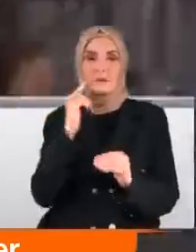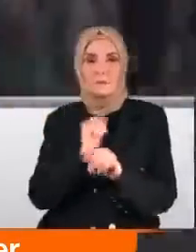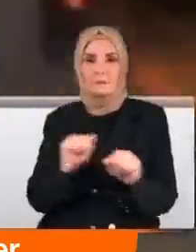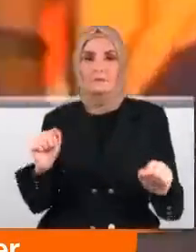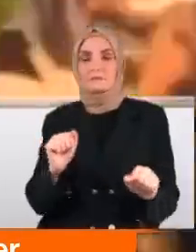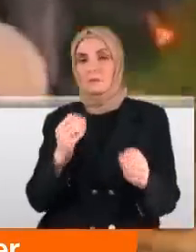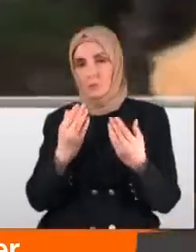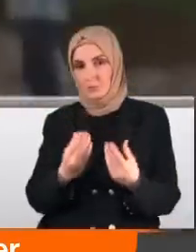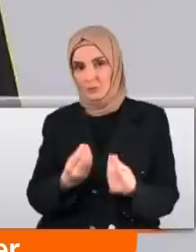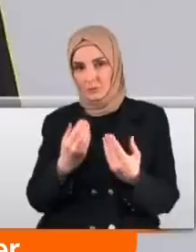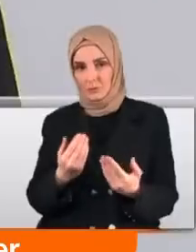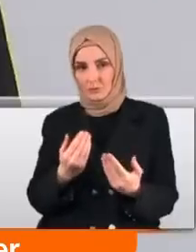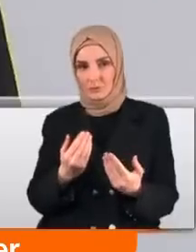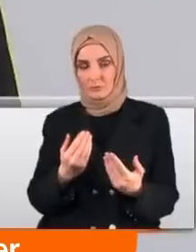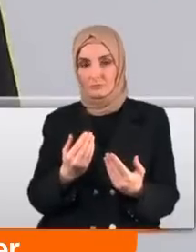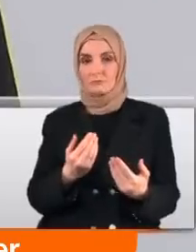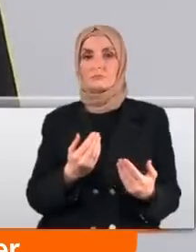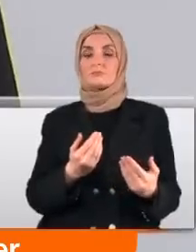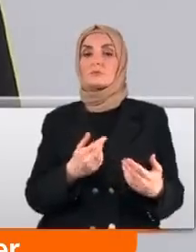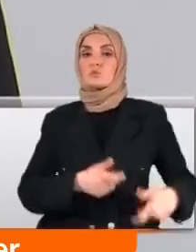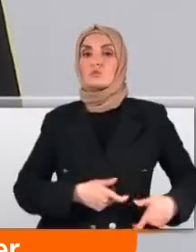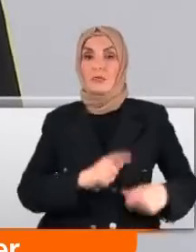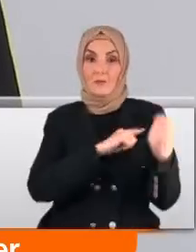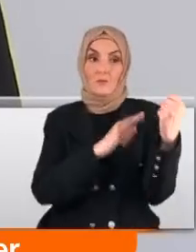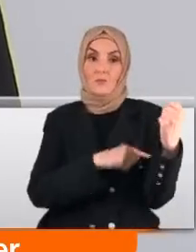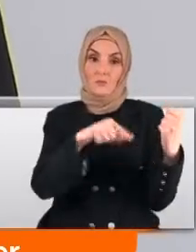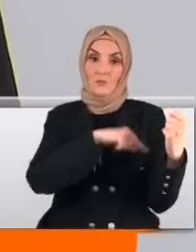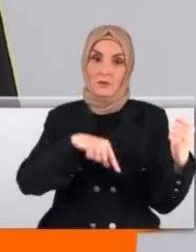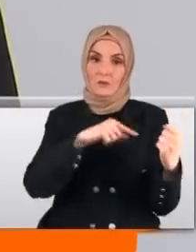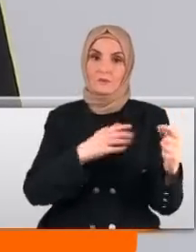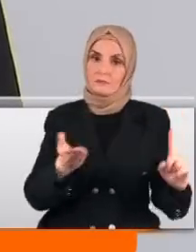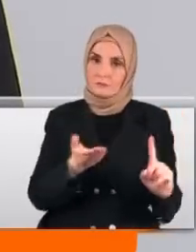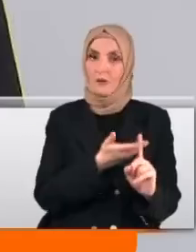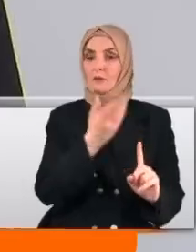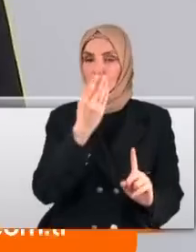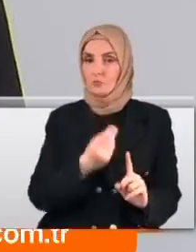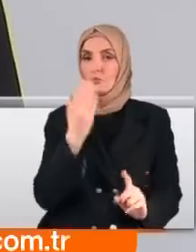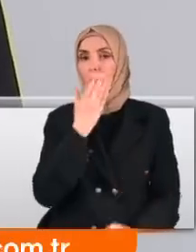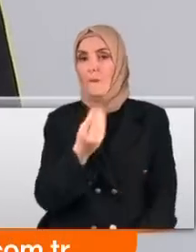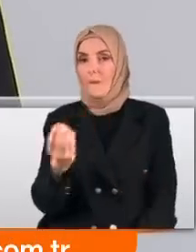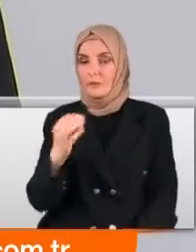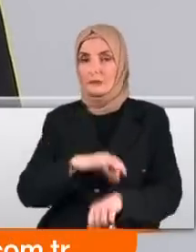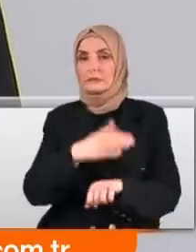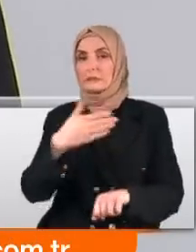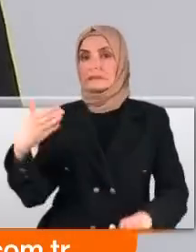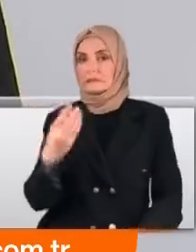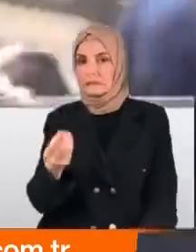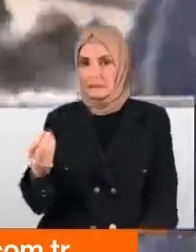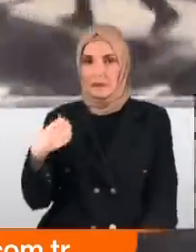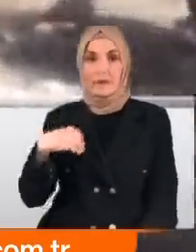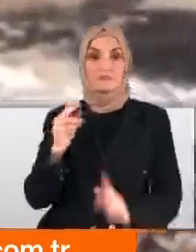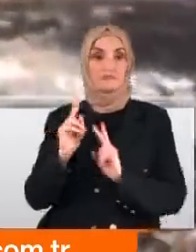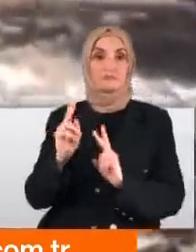Bunun yanında güvenlik kuvvetlerine yönelik bir takım saldırılar yaşandı. Okullar ve hastaneler başta olmak üzere kamu binaları tahrip